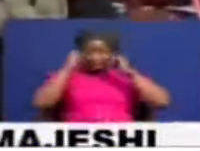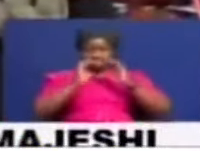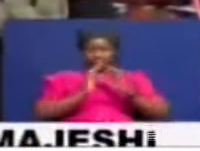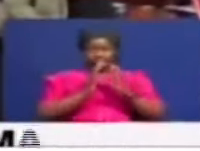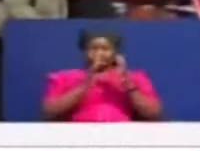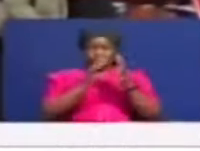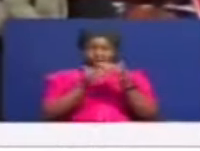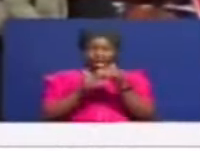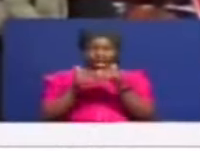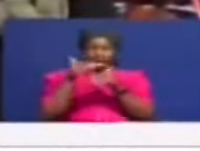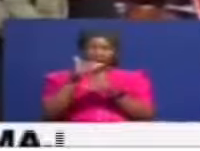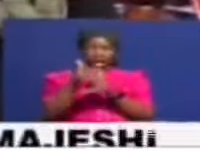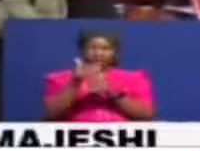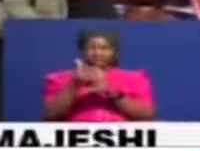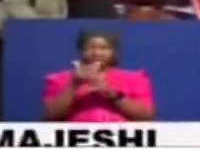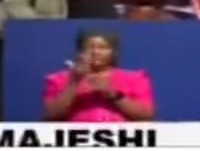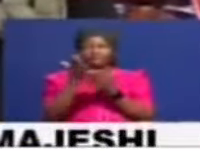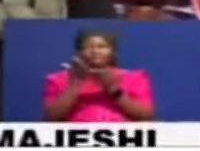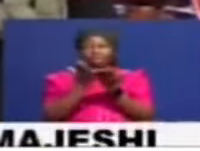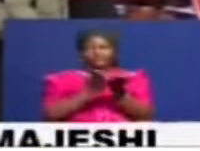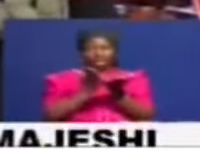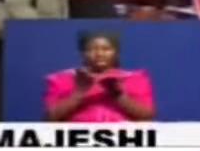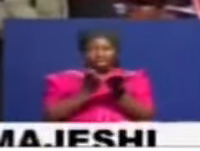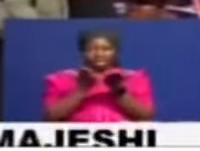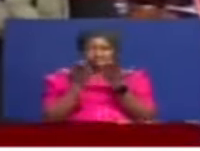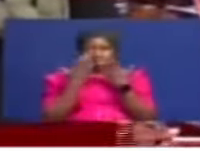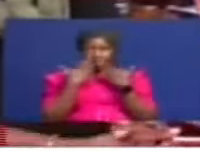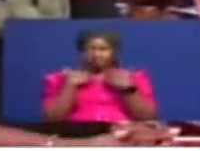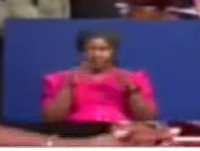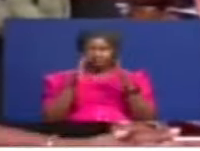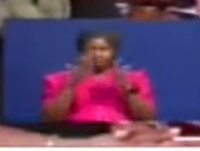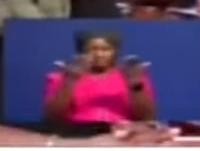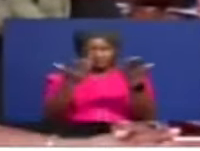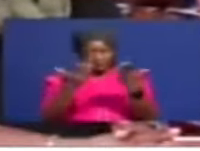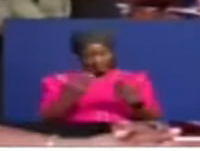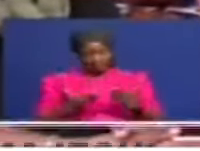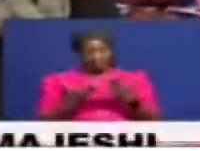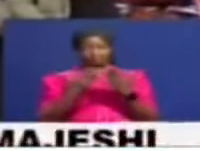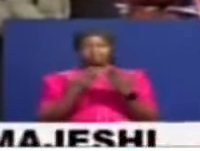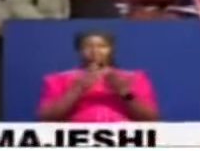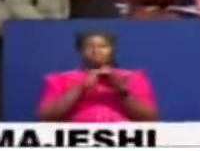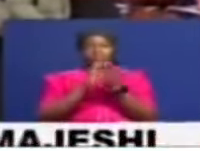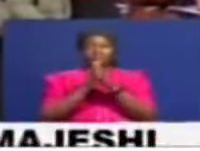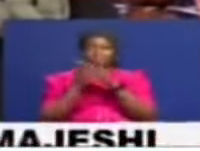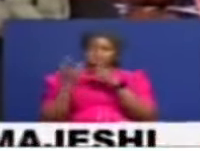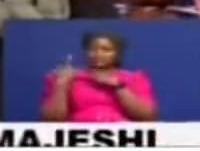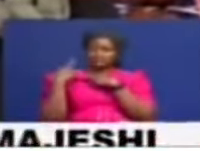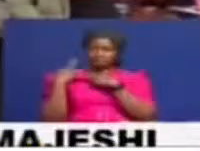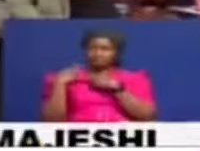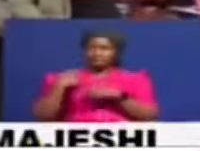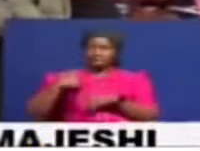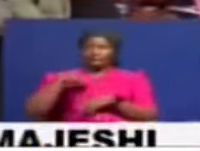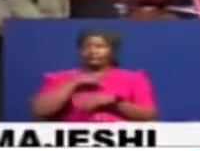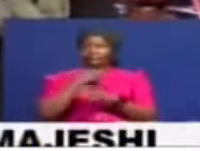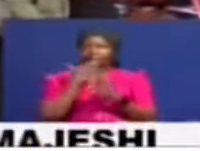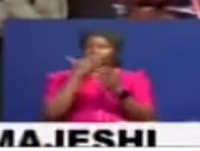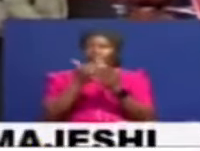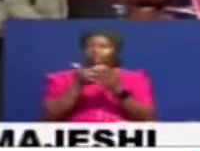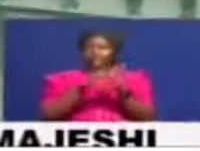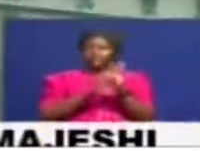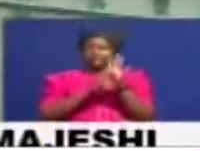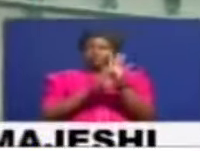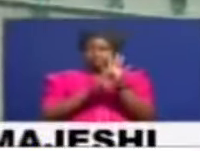ama ibada kukamilika. Karibuni tuweze kujukumika. Tunashukuru kwa niaba ya idara ya